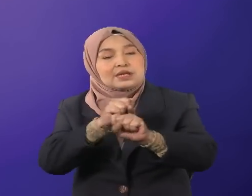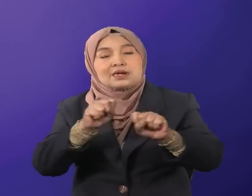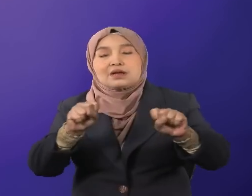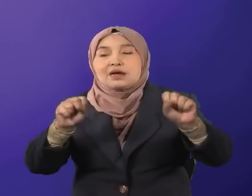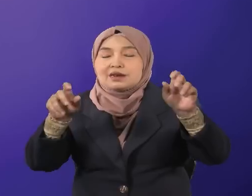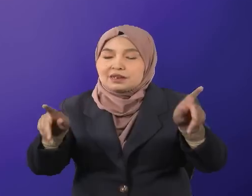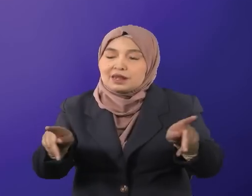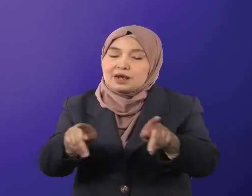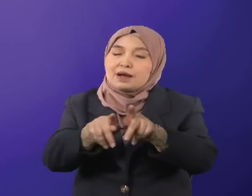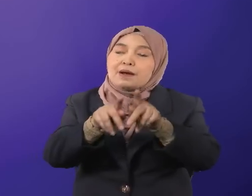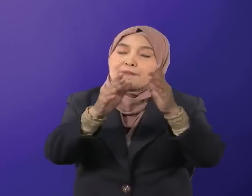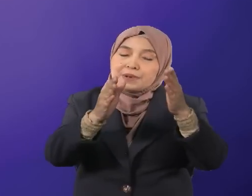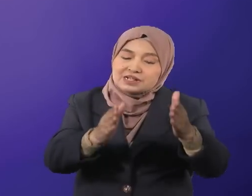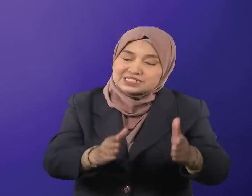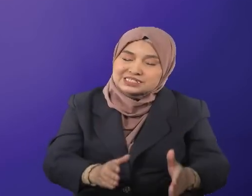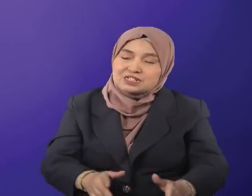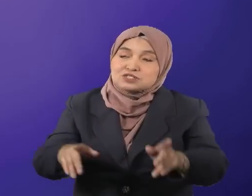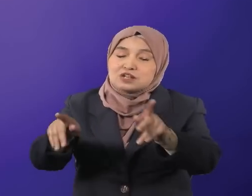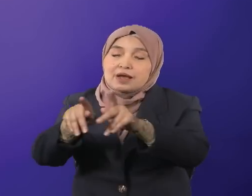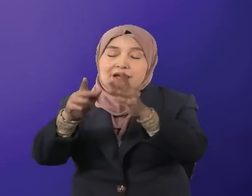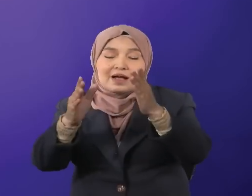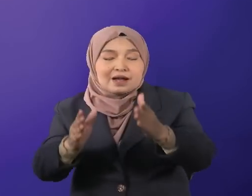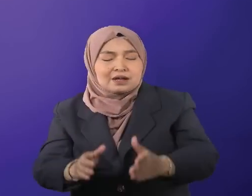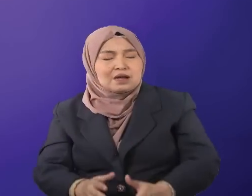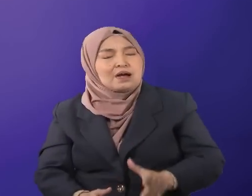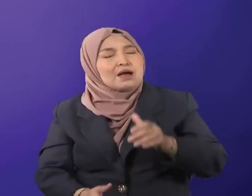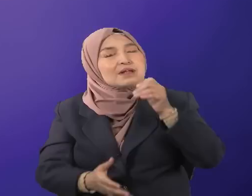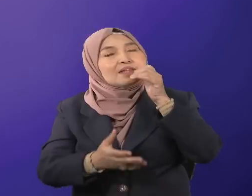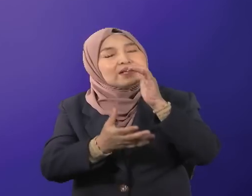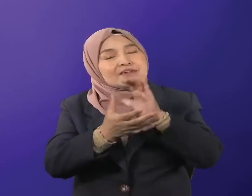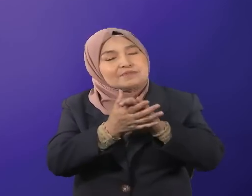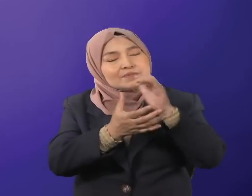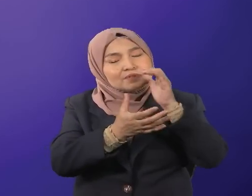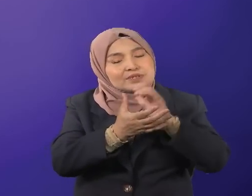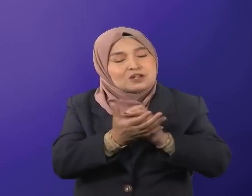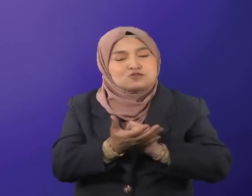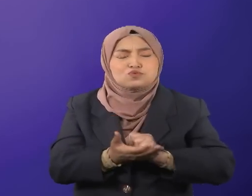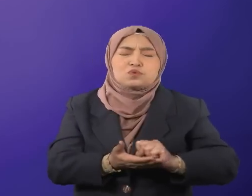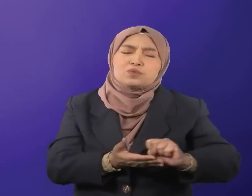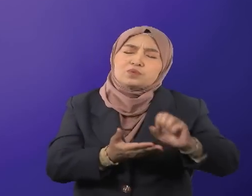وأزواج مطهرة